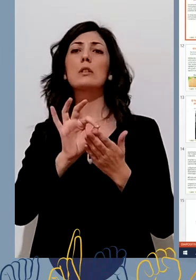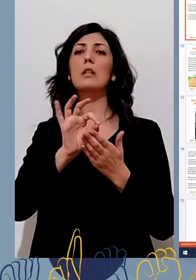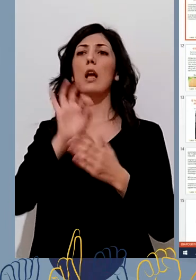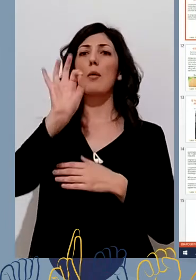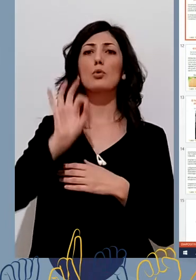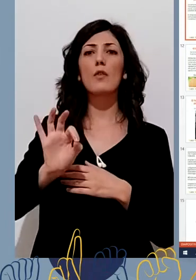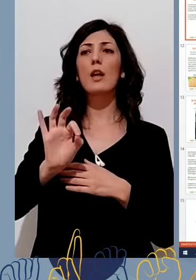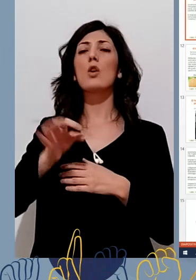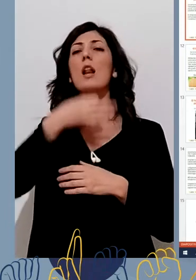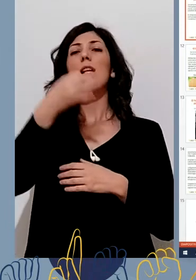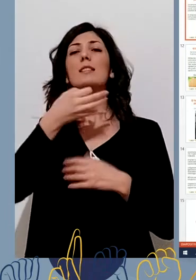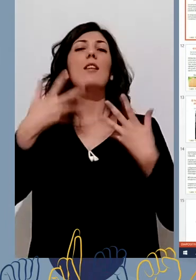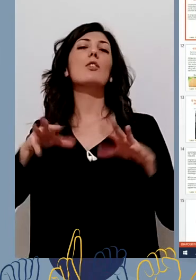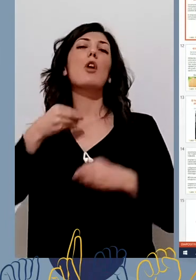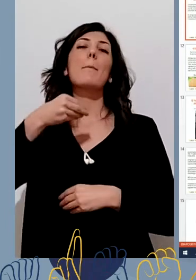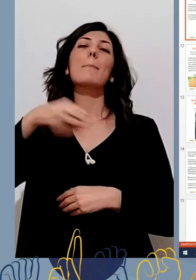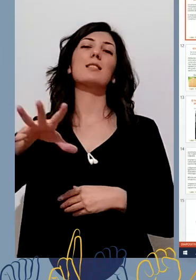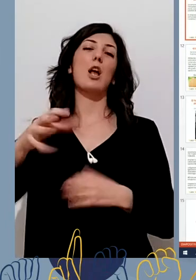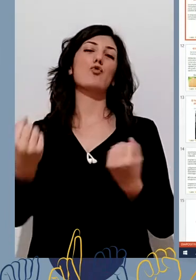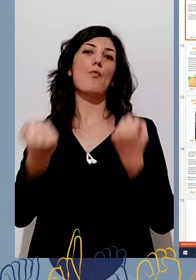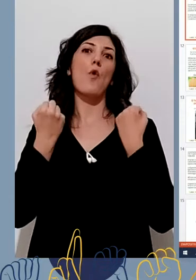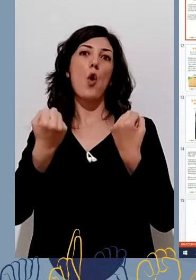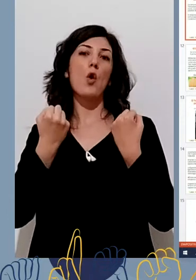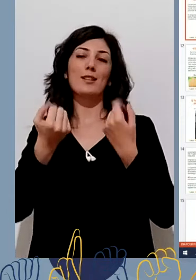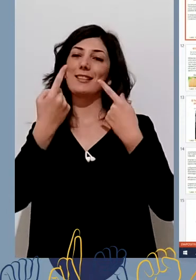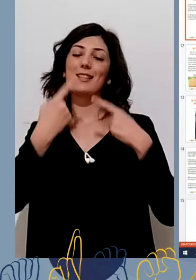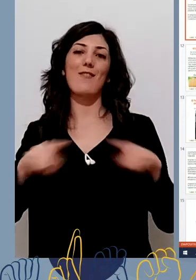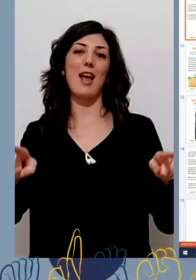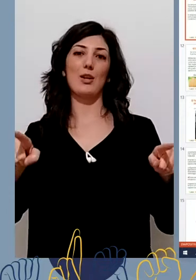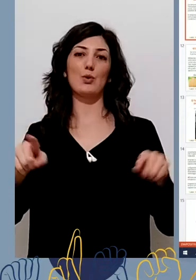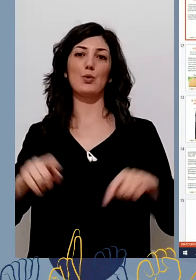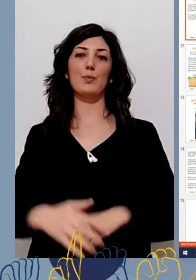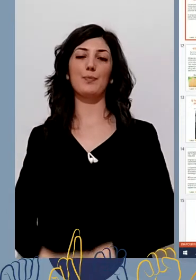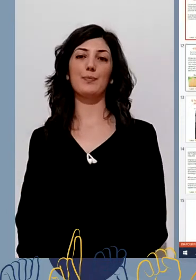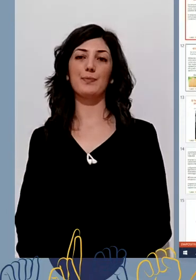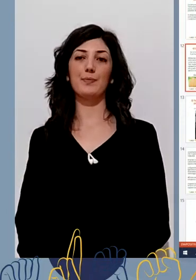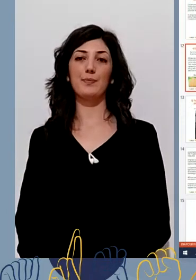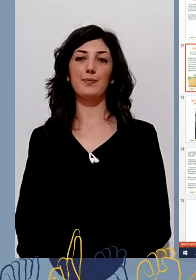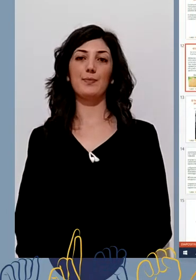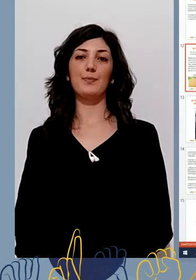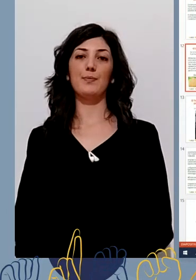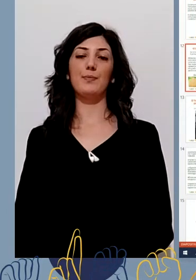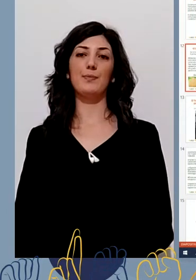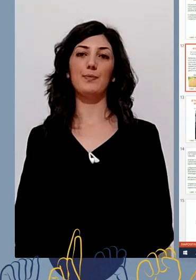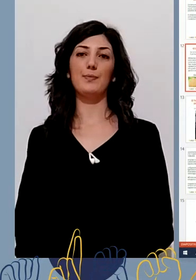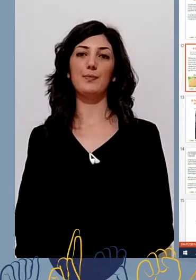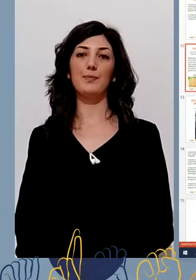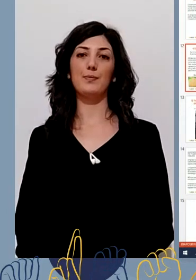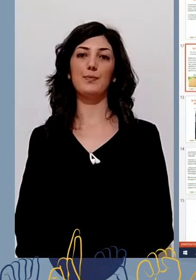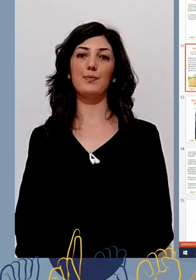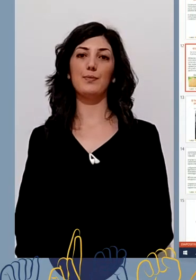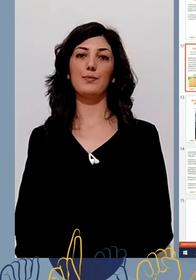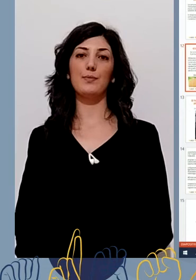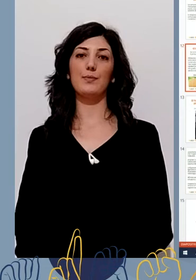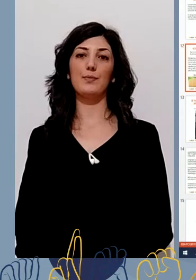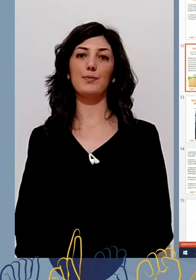cui sto comunicando il messaggio che io ho intenzione di inviare. Possiamo andare avanti con l'altra slide. Vi